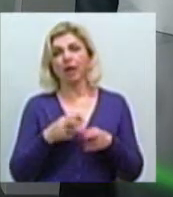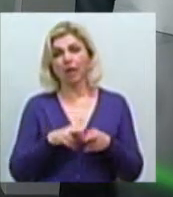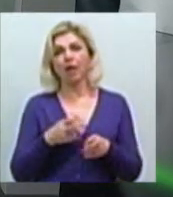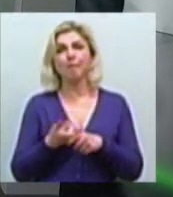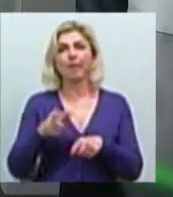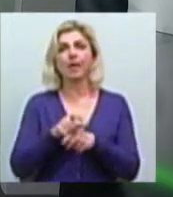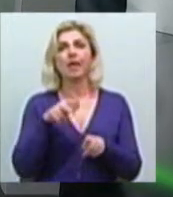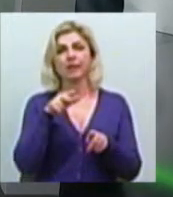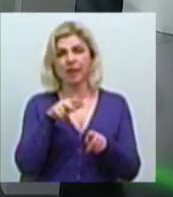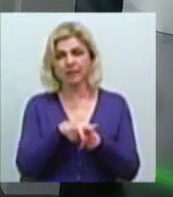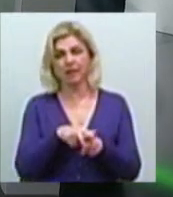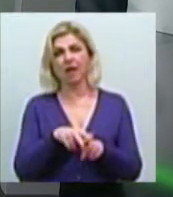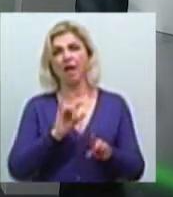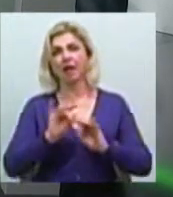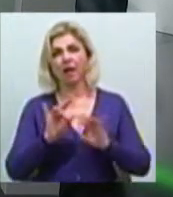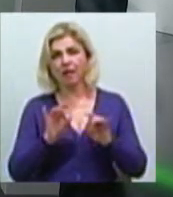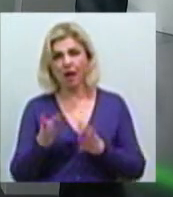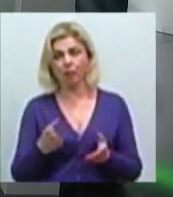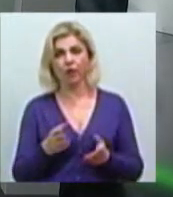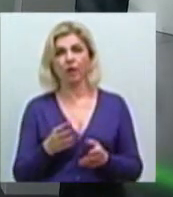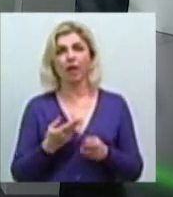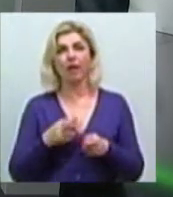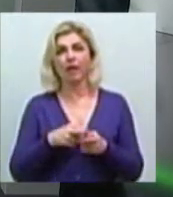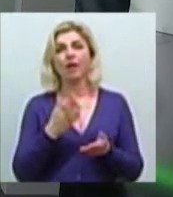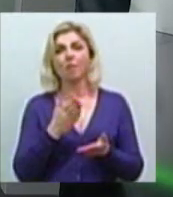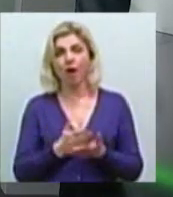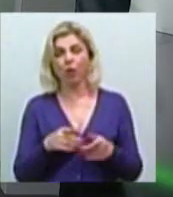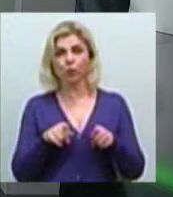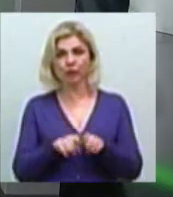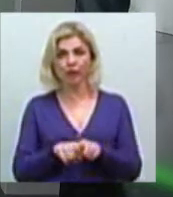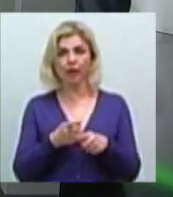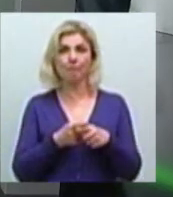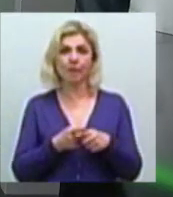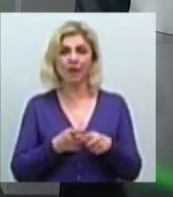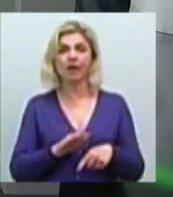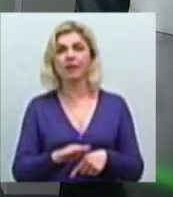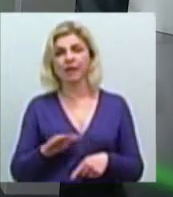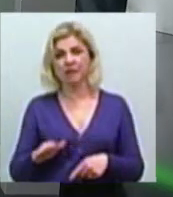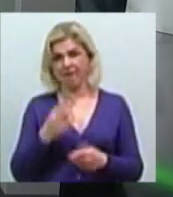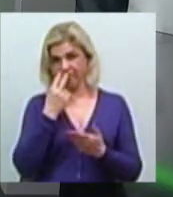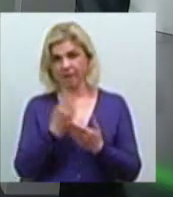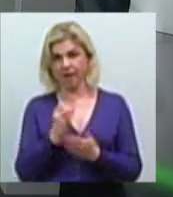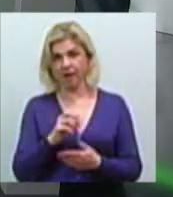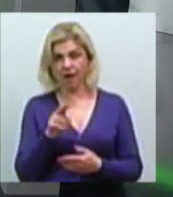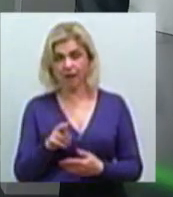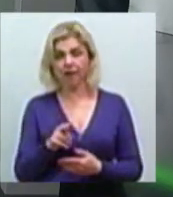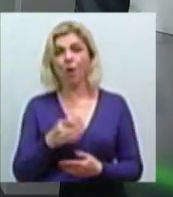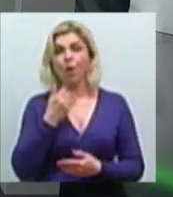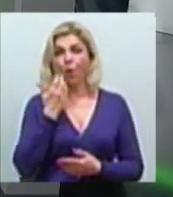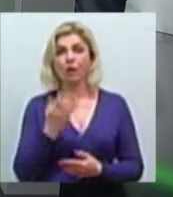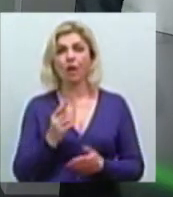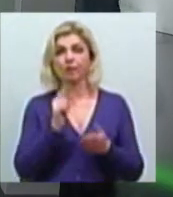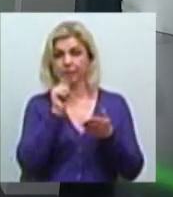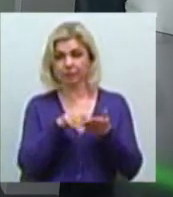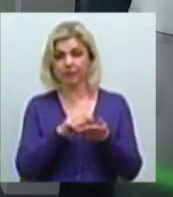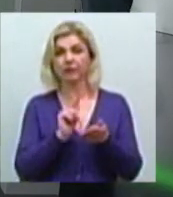перенасичені контекстною рекламою, які мають такий напівдитячий вигляд. Тобто, коли до нього